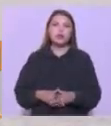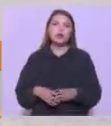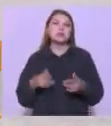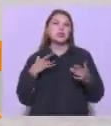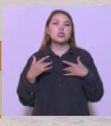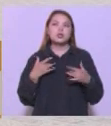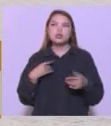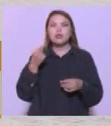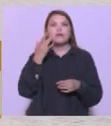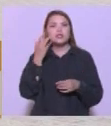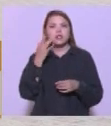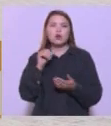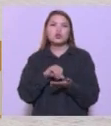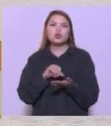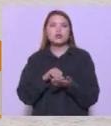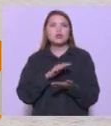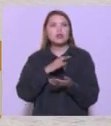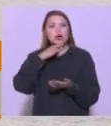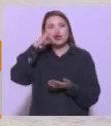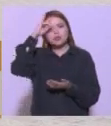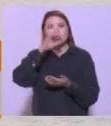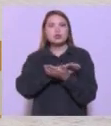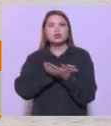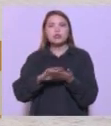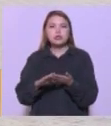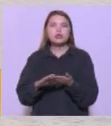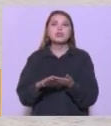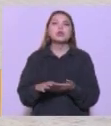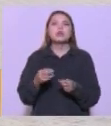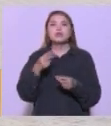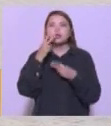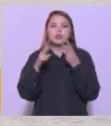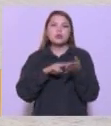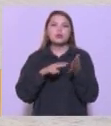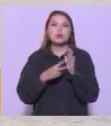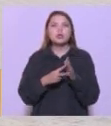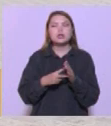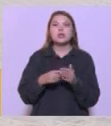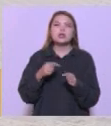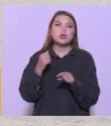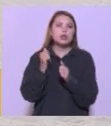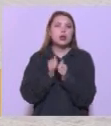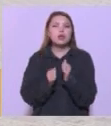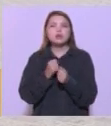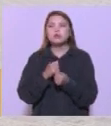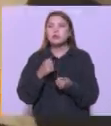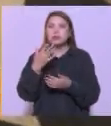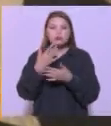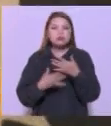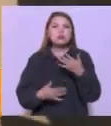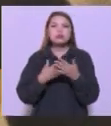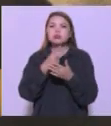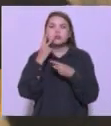тұрамыз. Таза Қазақстан, таза ел жобасында бірнеше осындай проекттерге